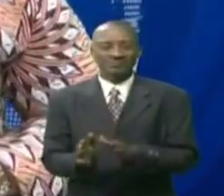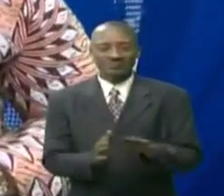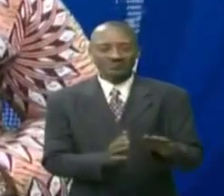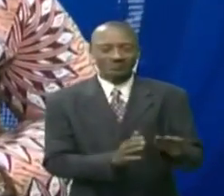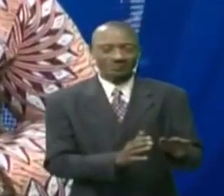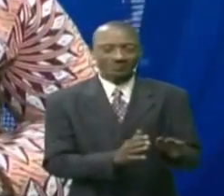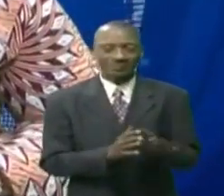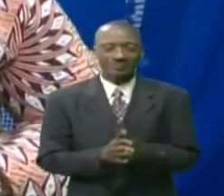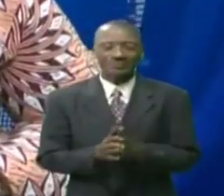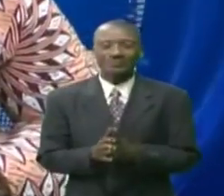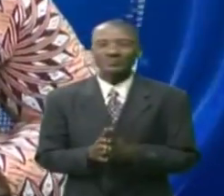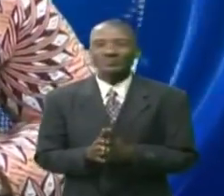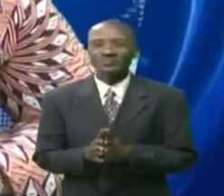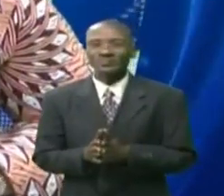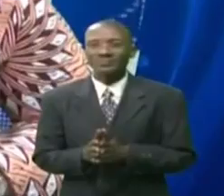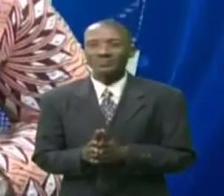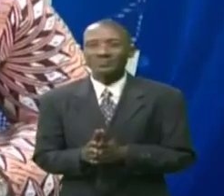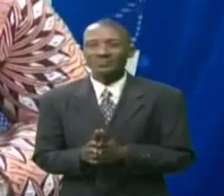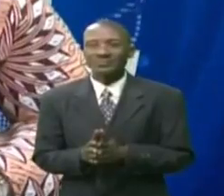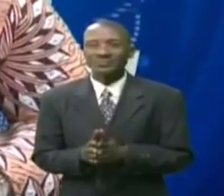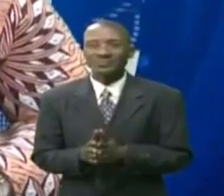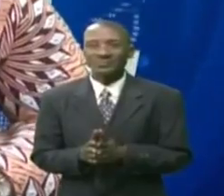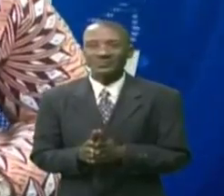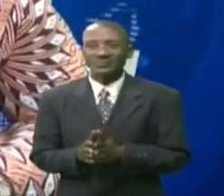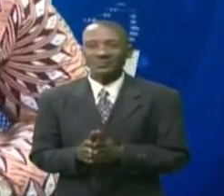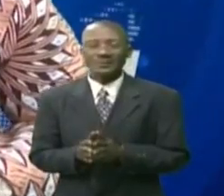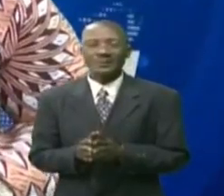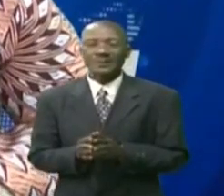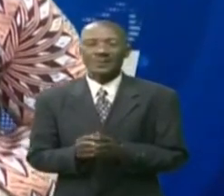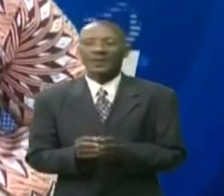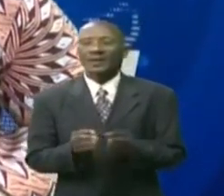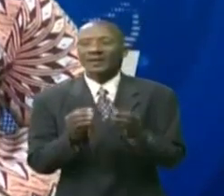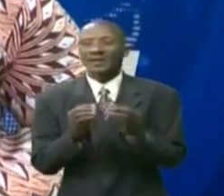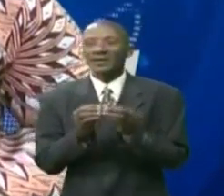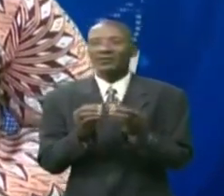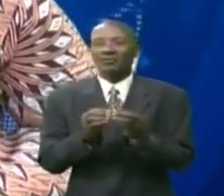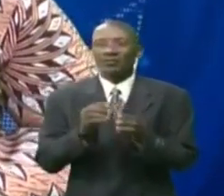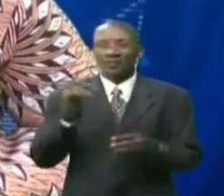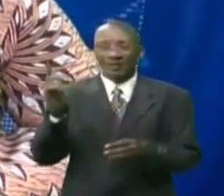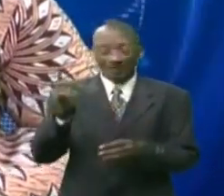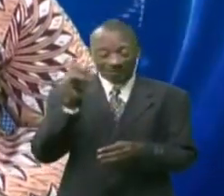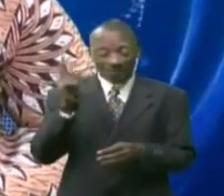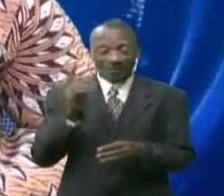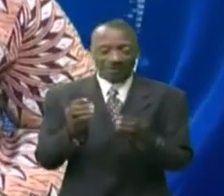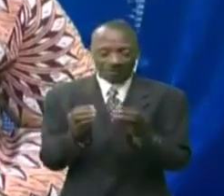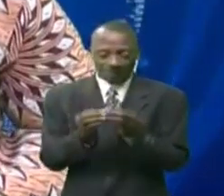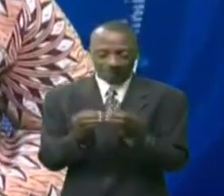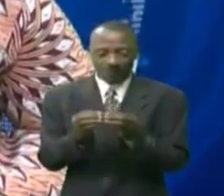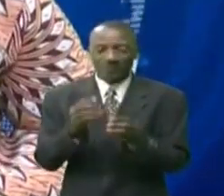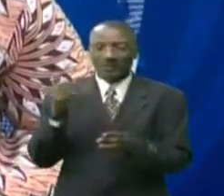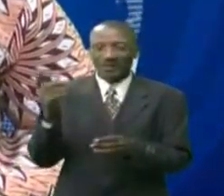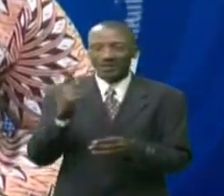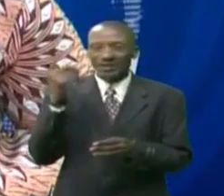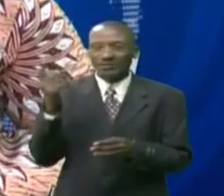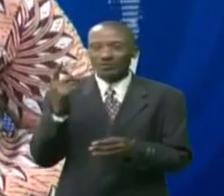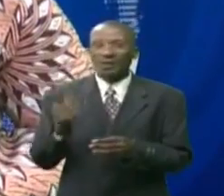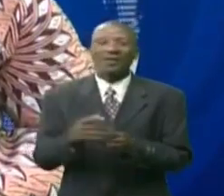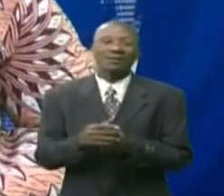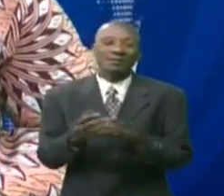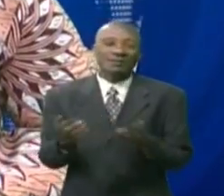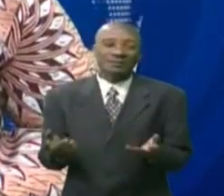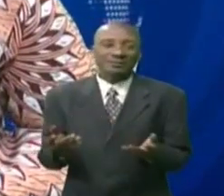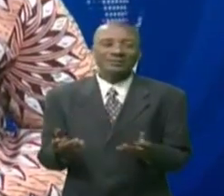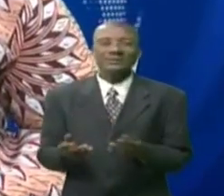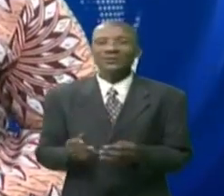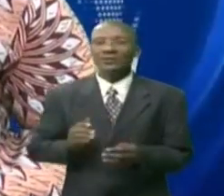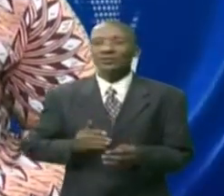Et aux abords du Forum international Agribusiness, il s'organise un side event qui offre la possibilité d'apprécier les